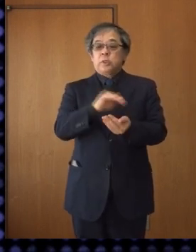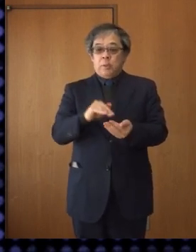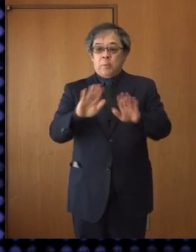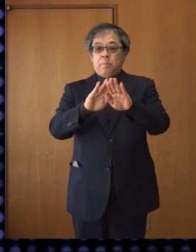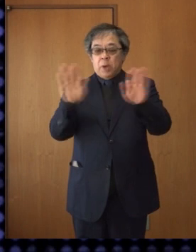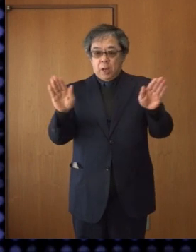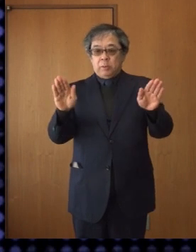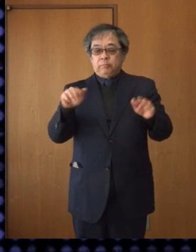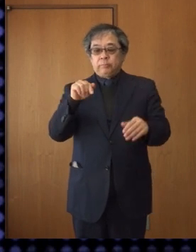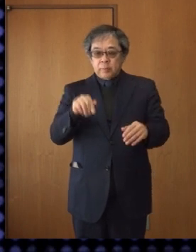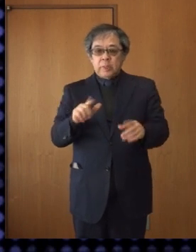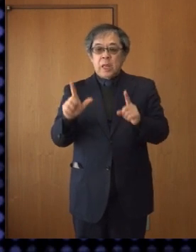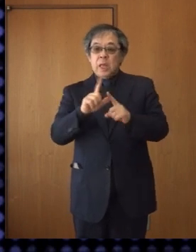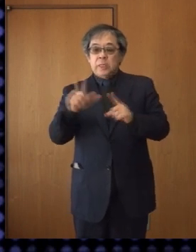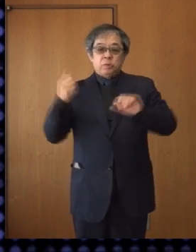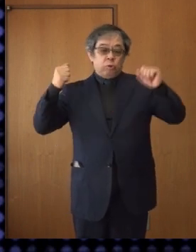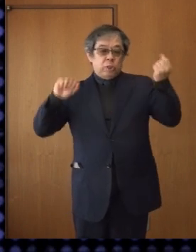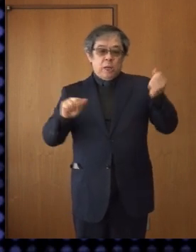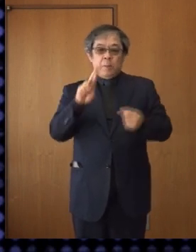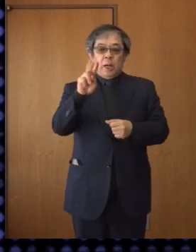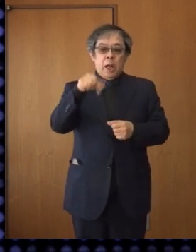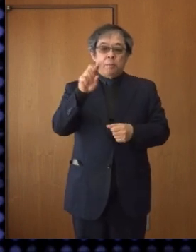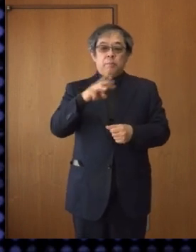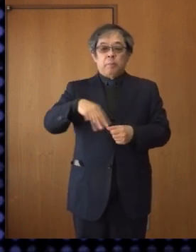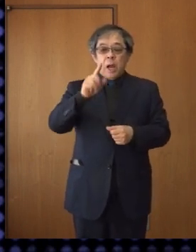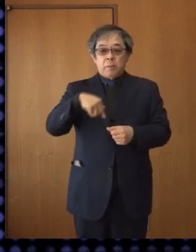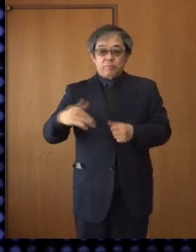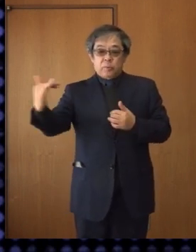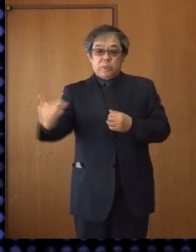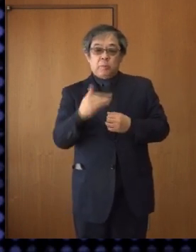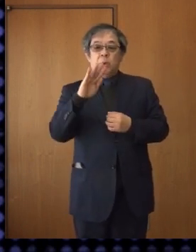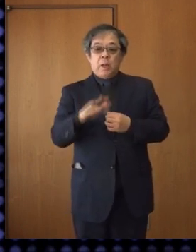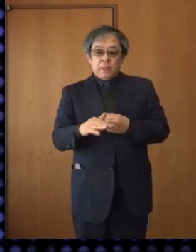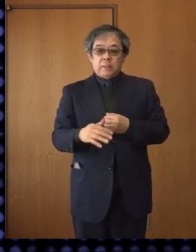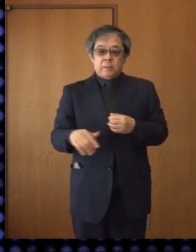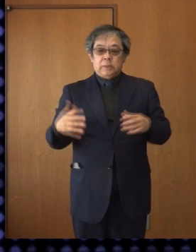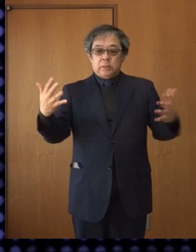NHK らんまん人気もあり、多くの来場者でにぎわいました。